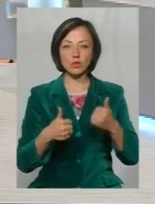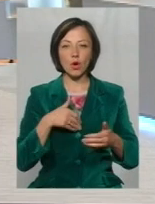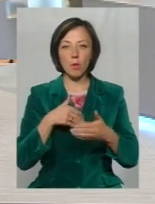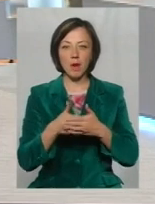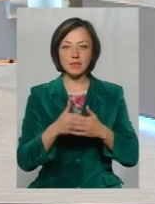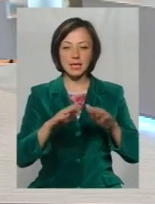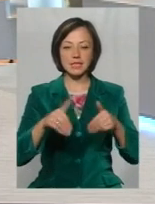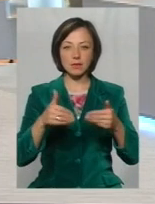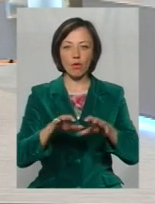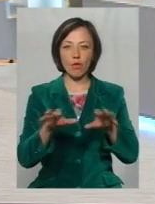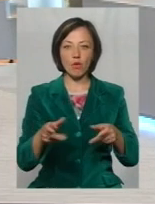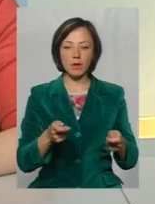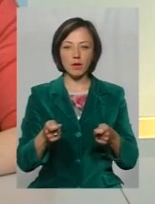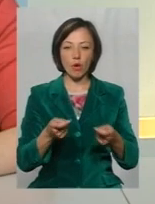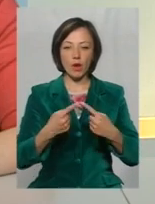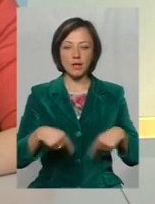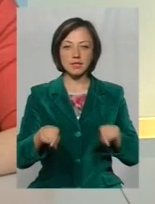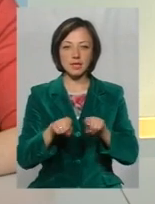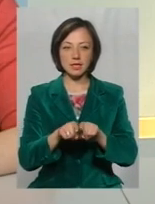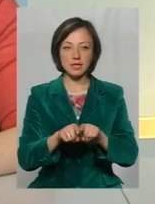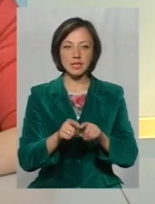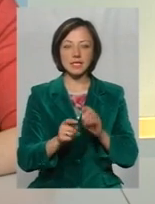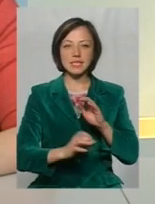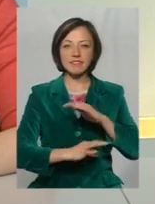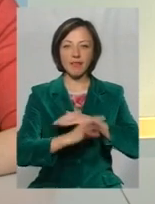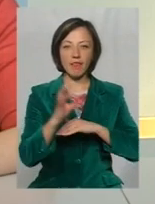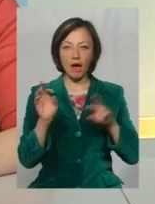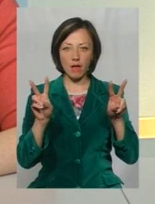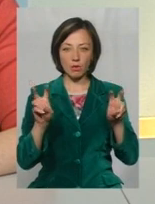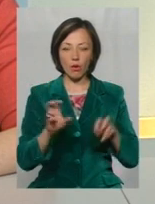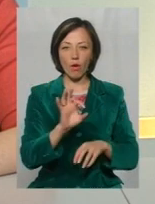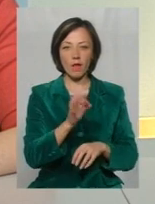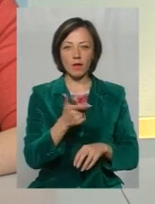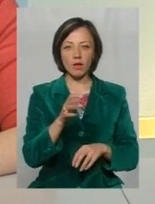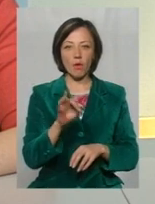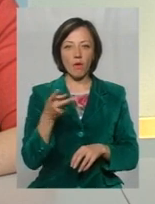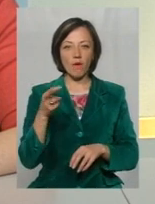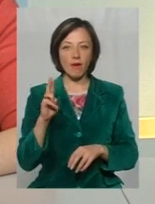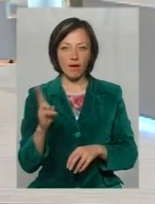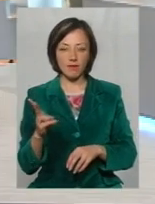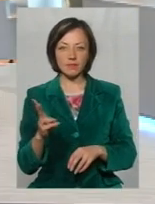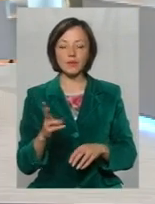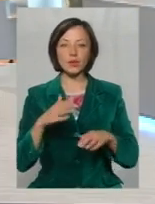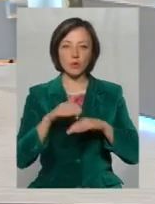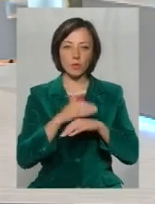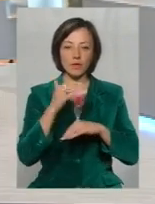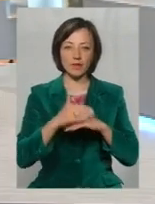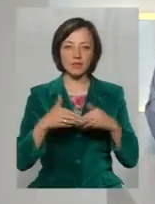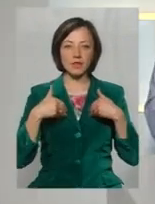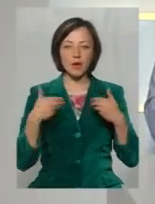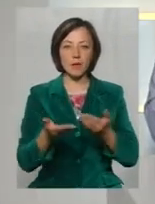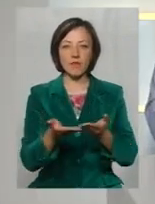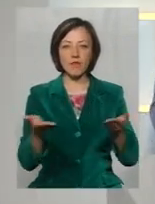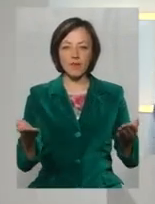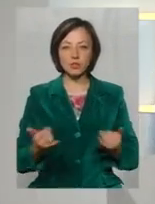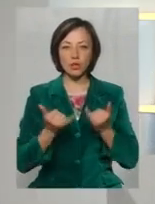ініціативи головою управління громадської організації «Світанок» Оленою Голяк. Здравствуйте. Добрий вечір. Вітаємо вас, шановні